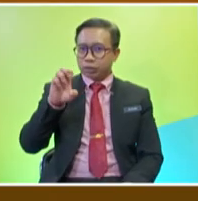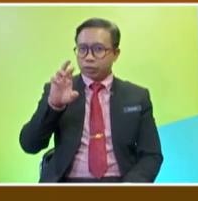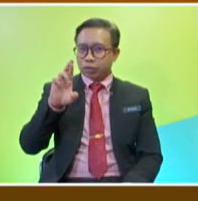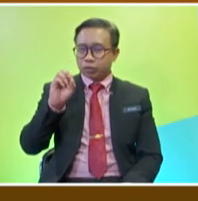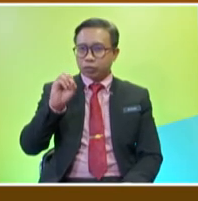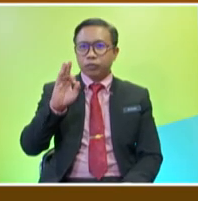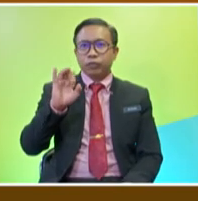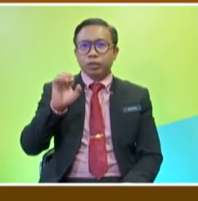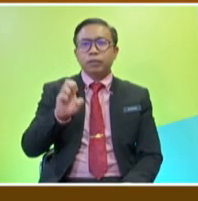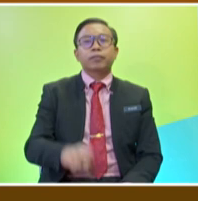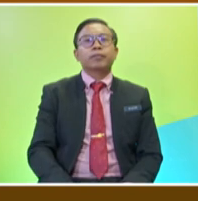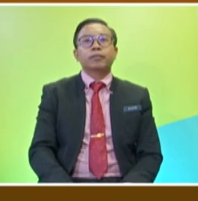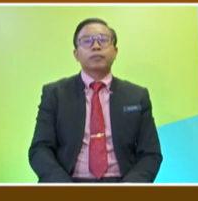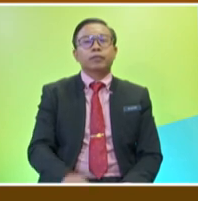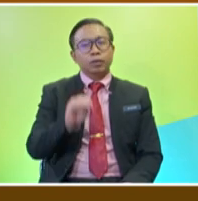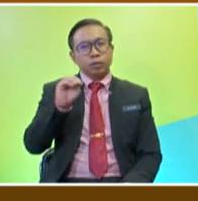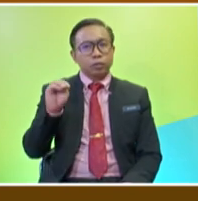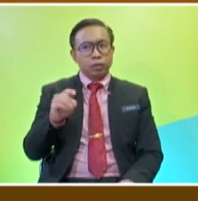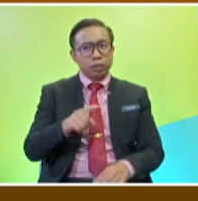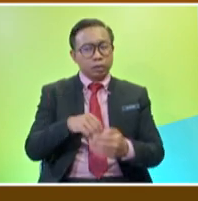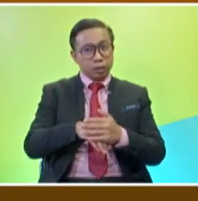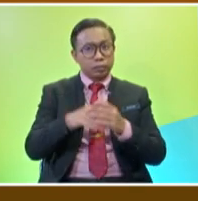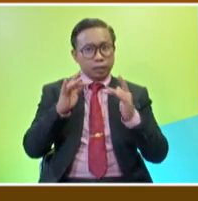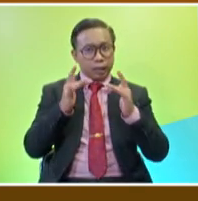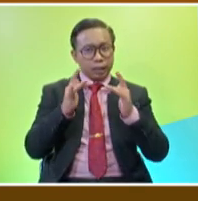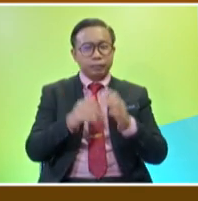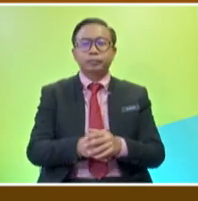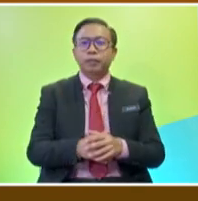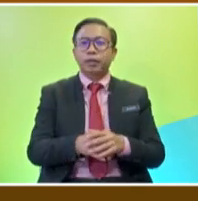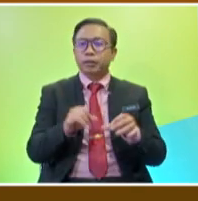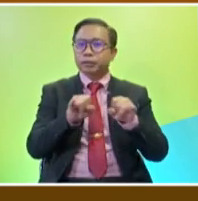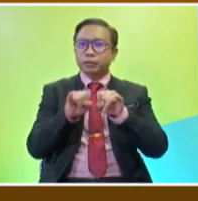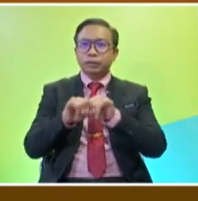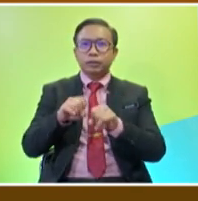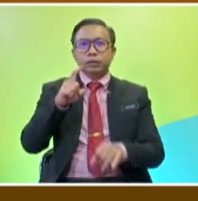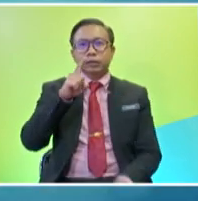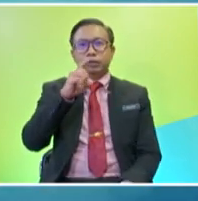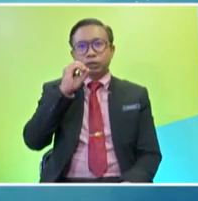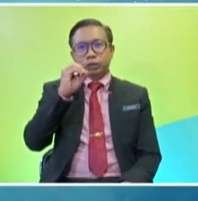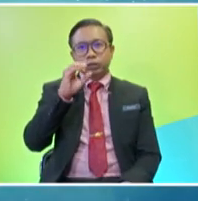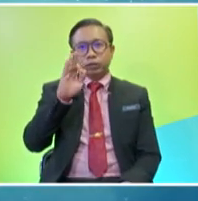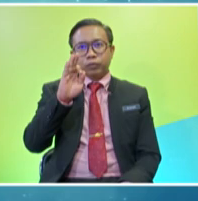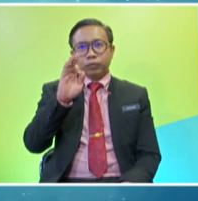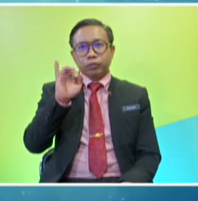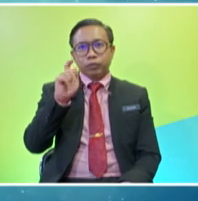murid-murid di rumah tanya jenis jeruk ini macam mana